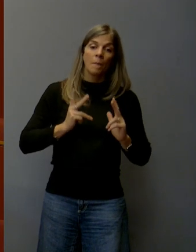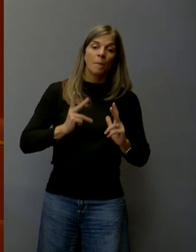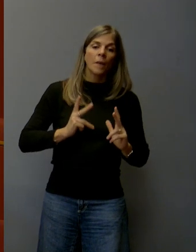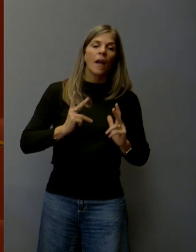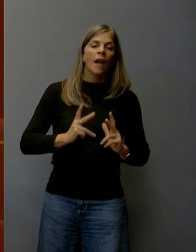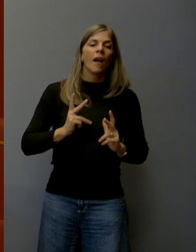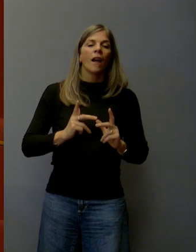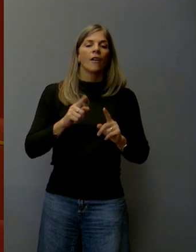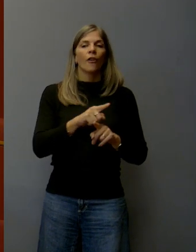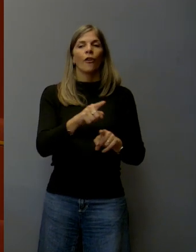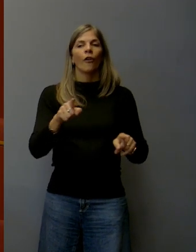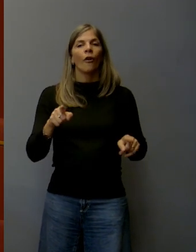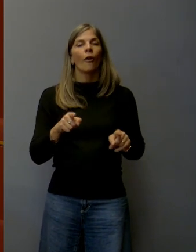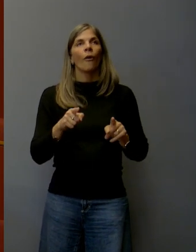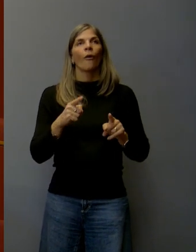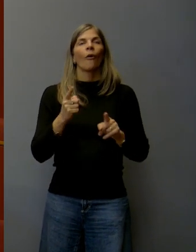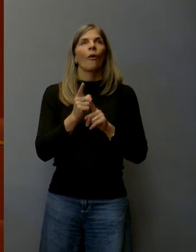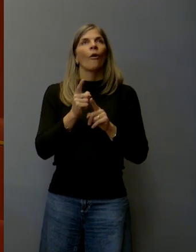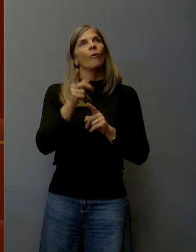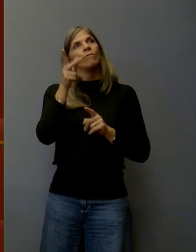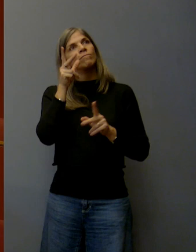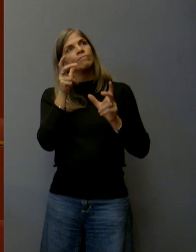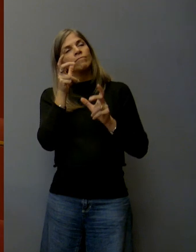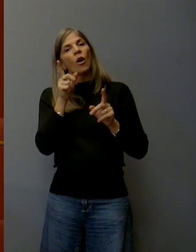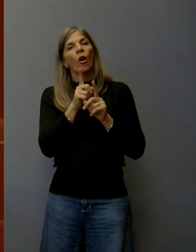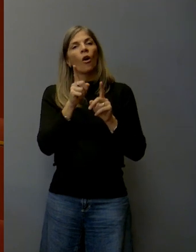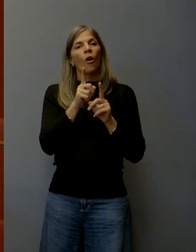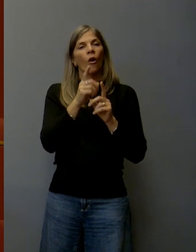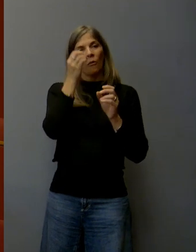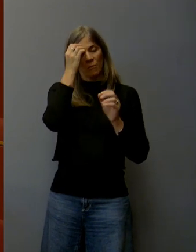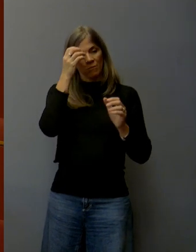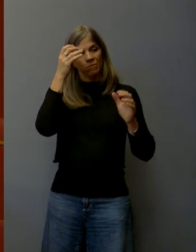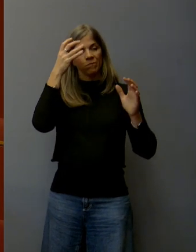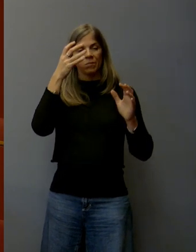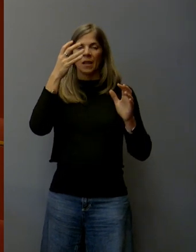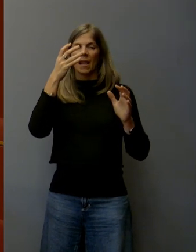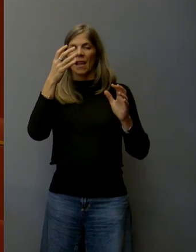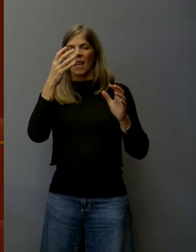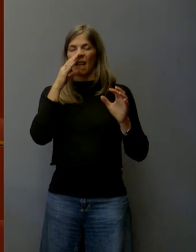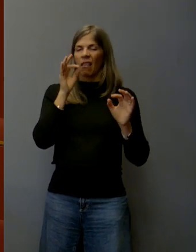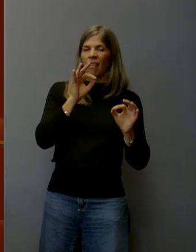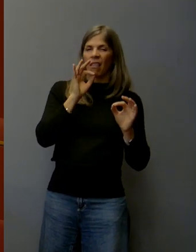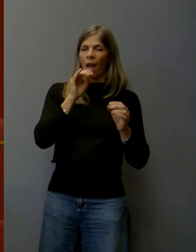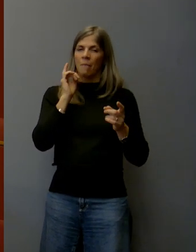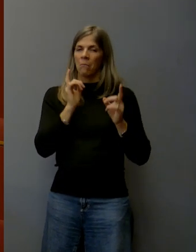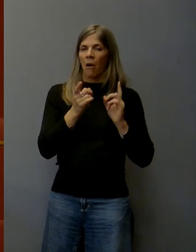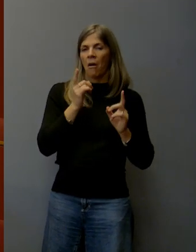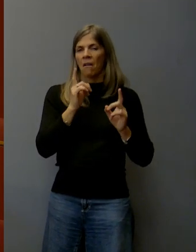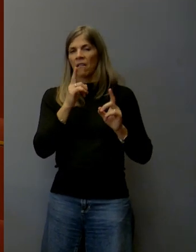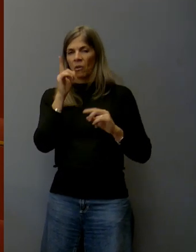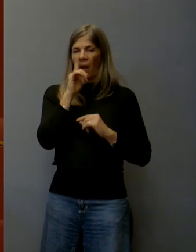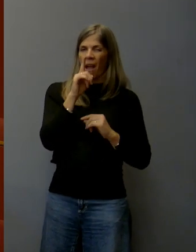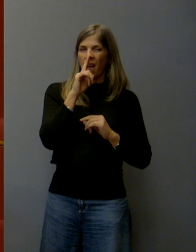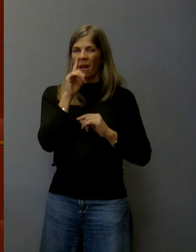come diciamo soprattutto come A fronte politico ma veramente come la volontà di dare un contributo